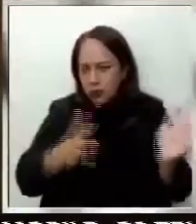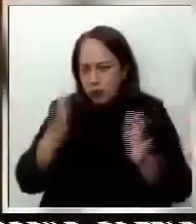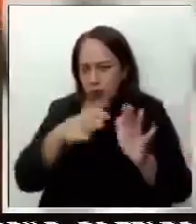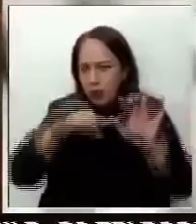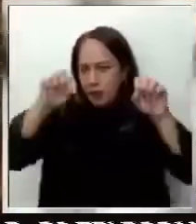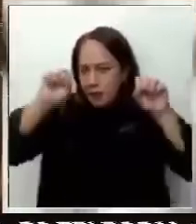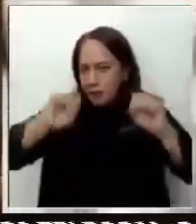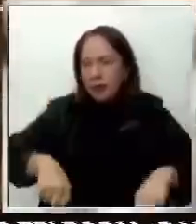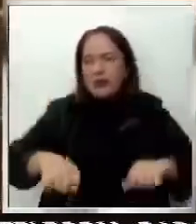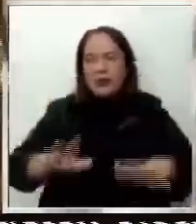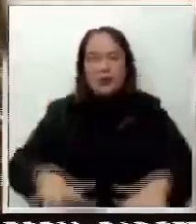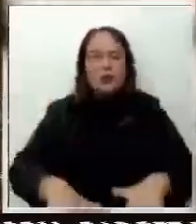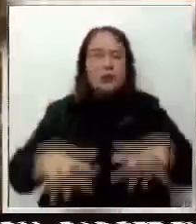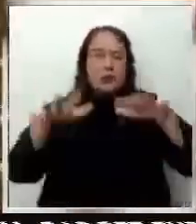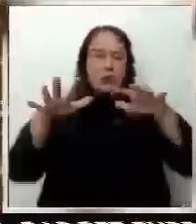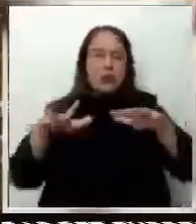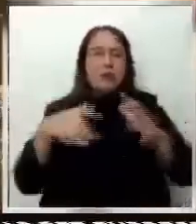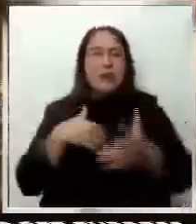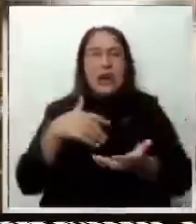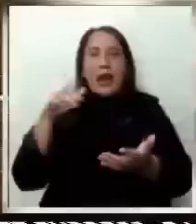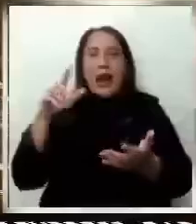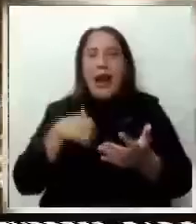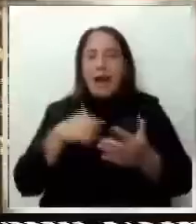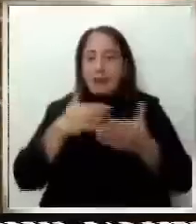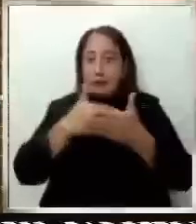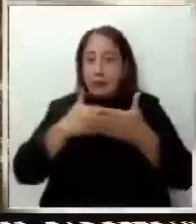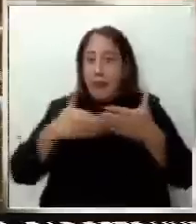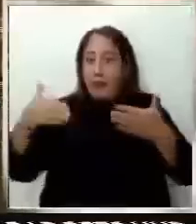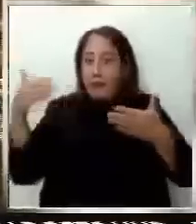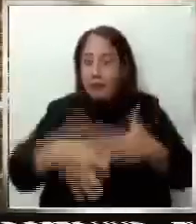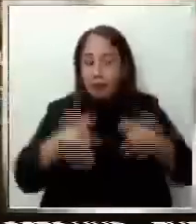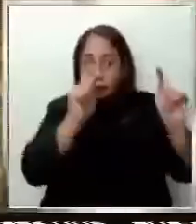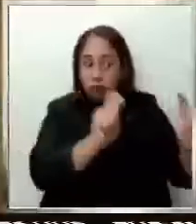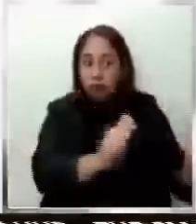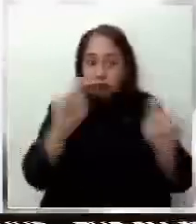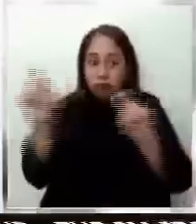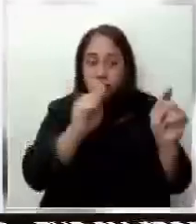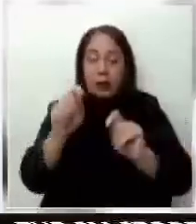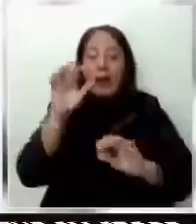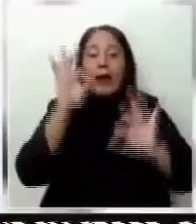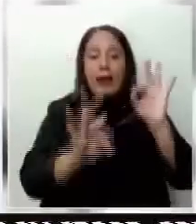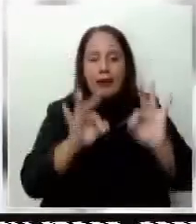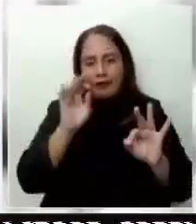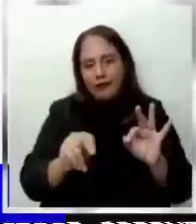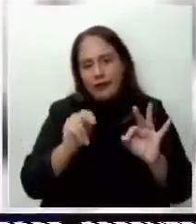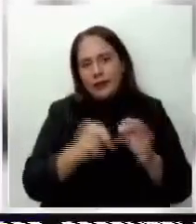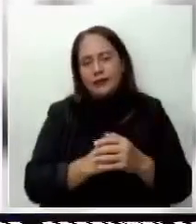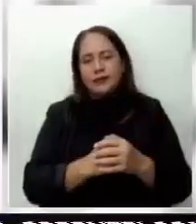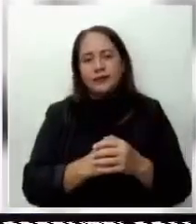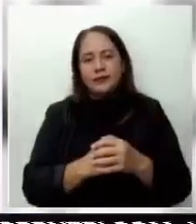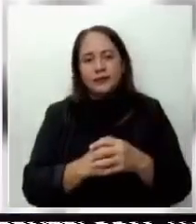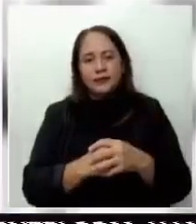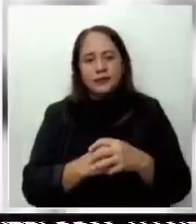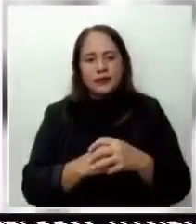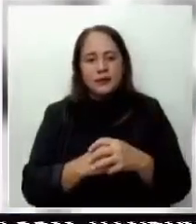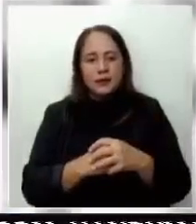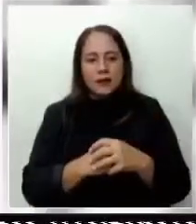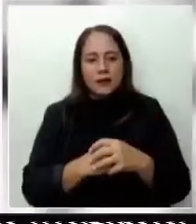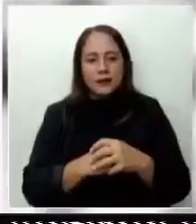at magpatawag ng preemptive evacuation kung kakailanganin. Para sa GMA Integrated News,